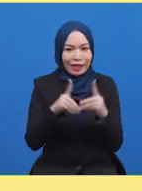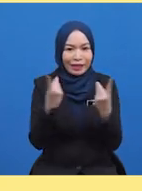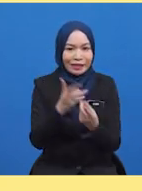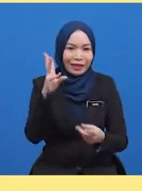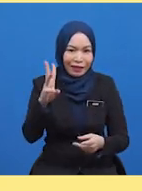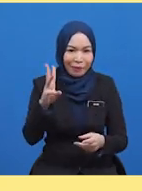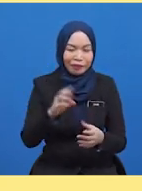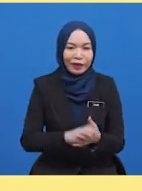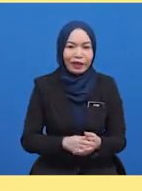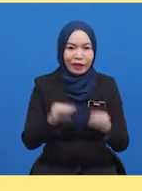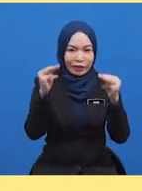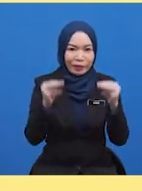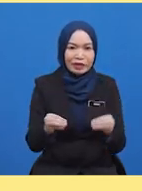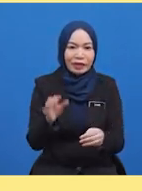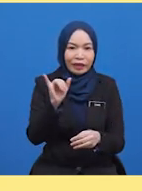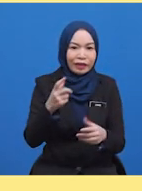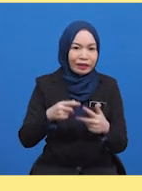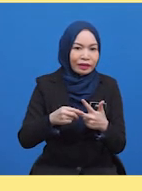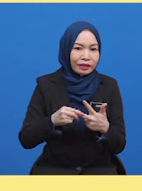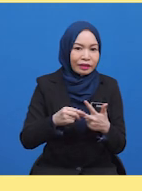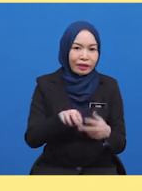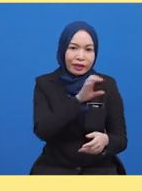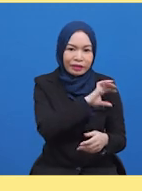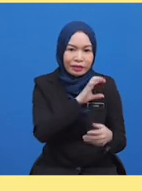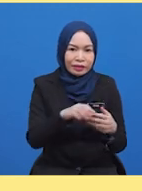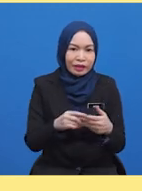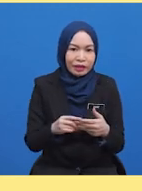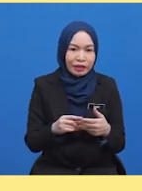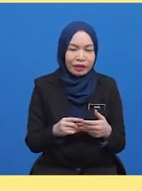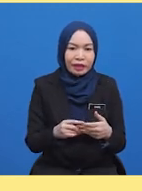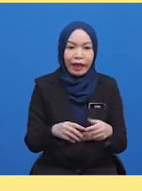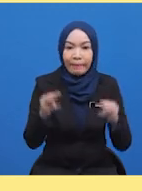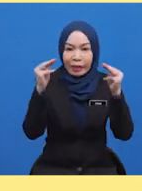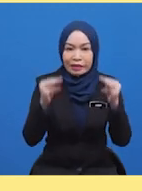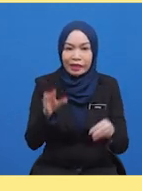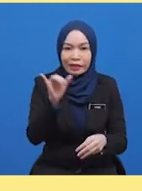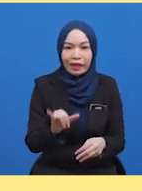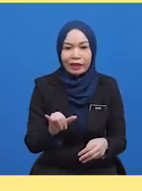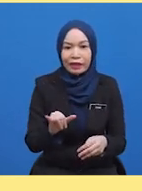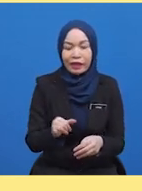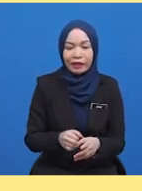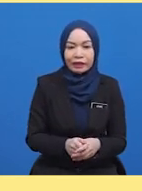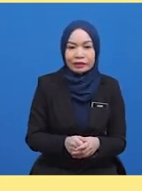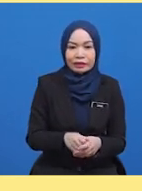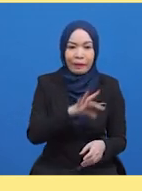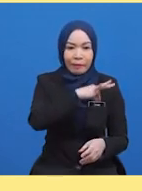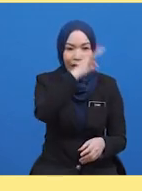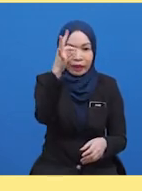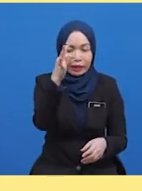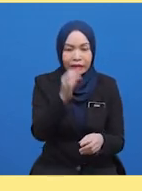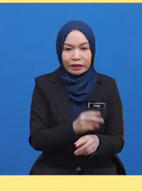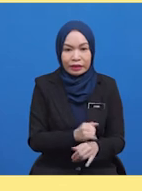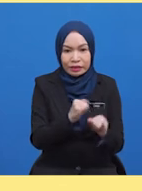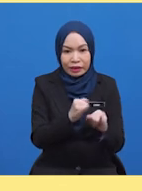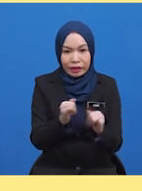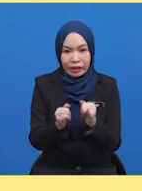masyarakat yang ketiga ialah masyarakat yang mengamalkan semangat kejiranan penduduk Kampung